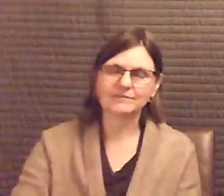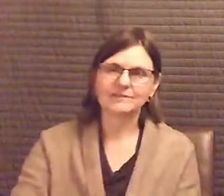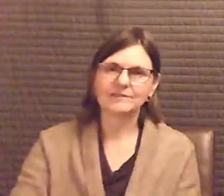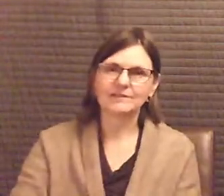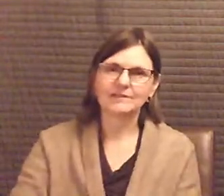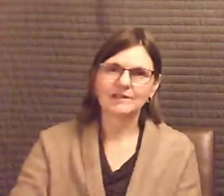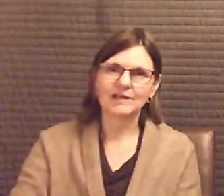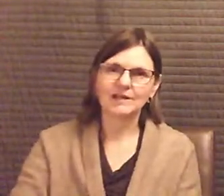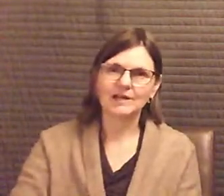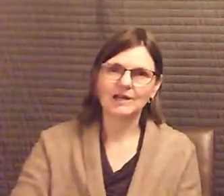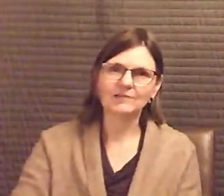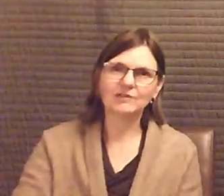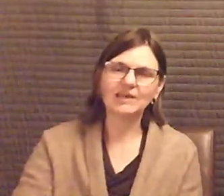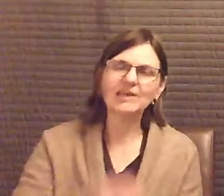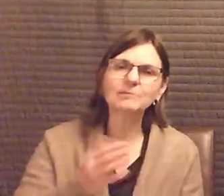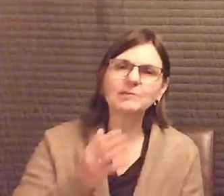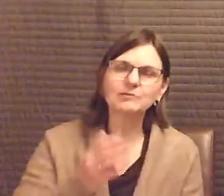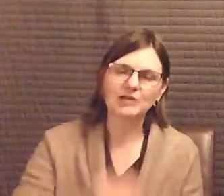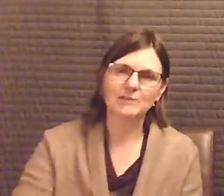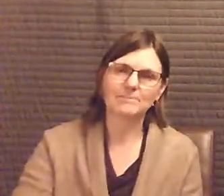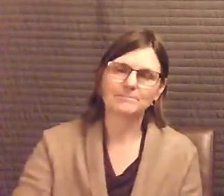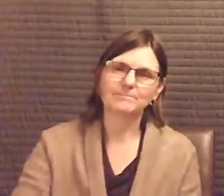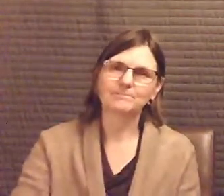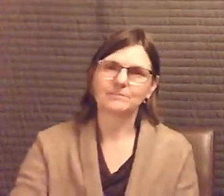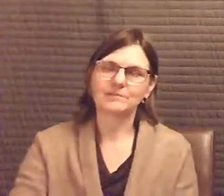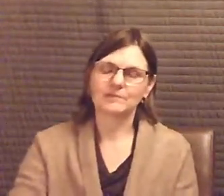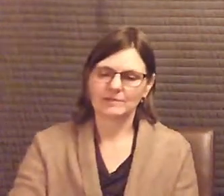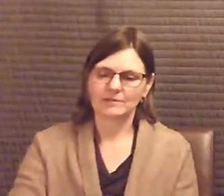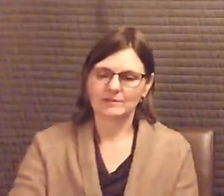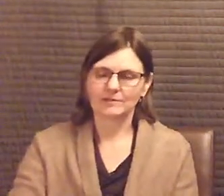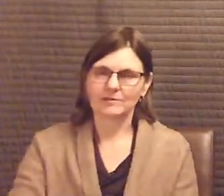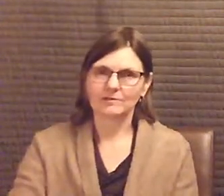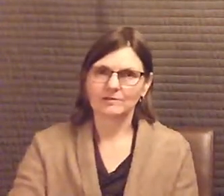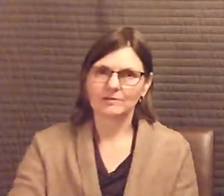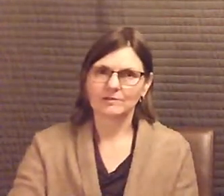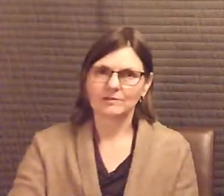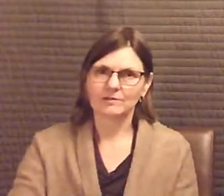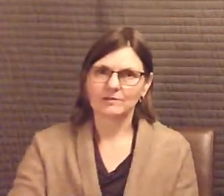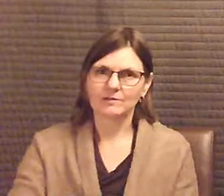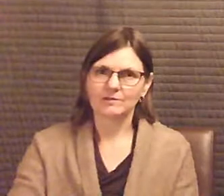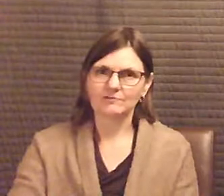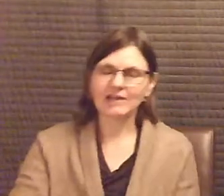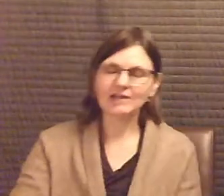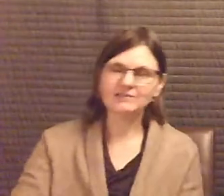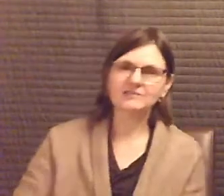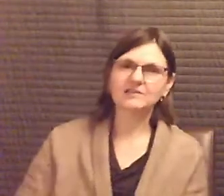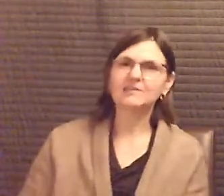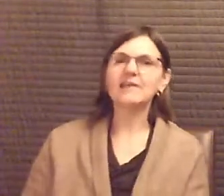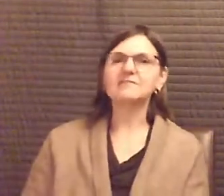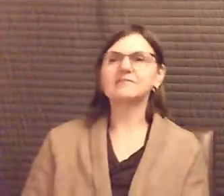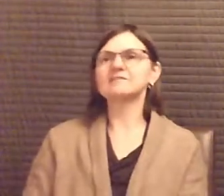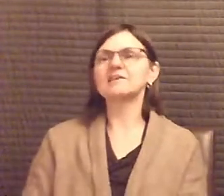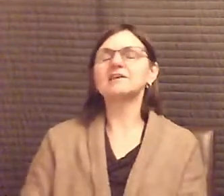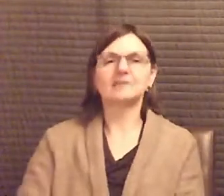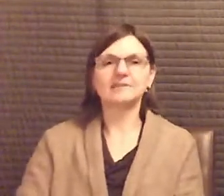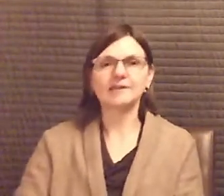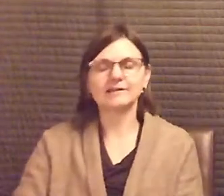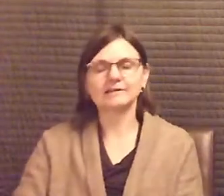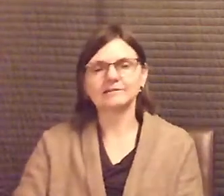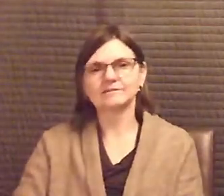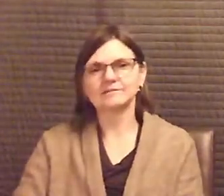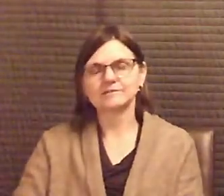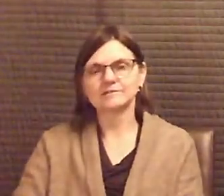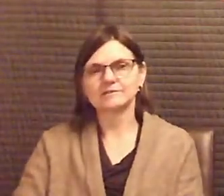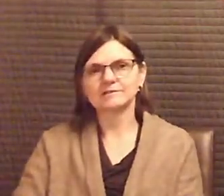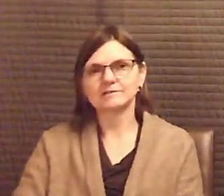langs voor je uit de eerbied voor een deel is dat jezus is hier een tube vandaag zijn ze jezus is hier in de kerk